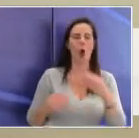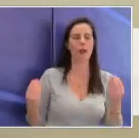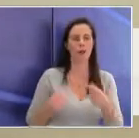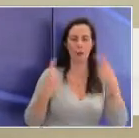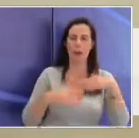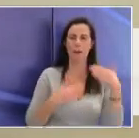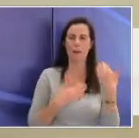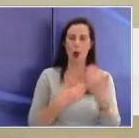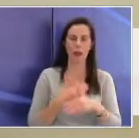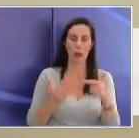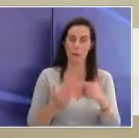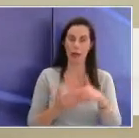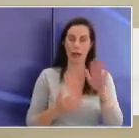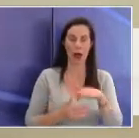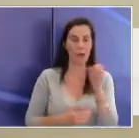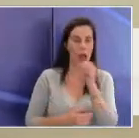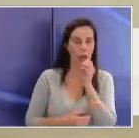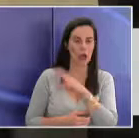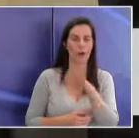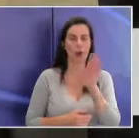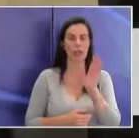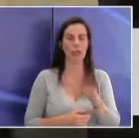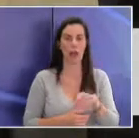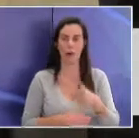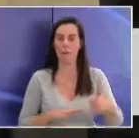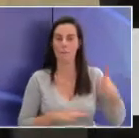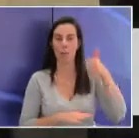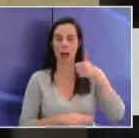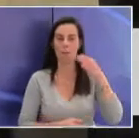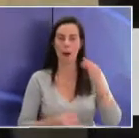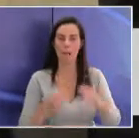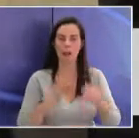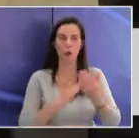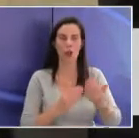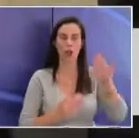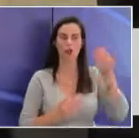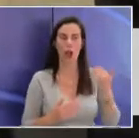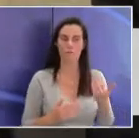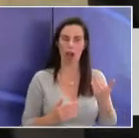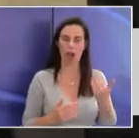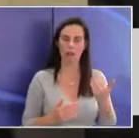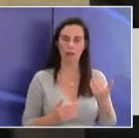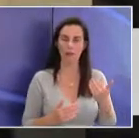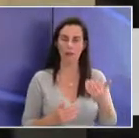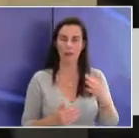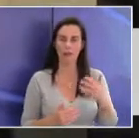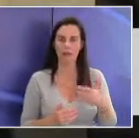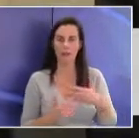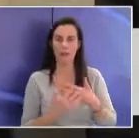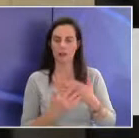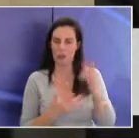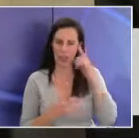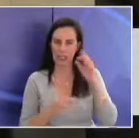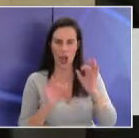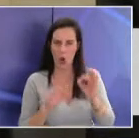בימים האחרונים לאור גם הדלפות, גם אמירות של בכירים בפרקליטות לשעבר, על כך שכנראה שאין